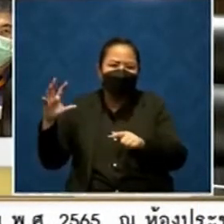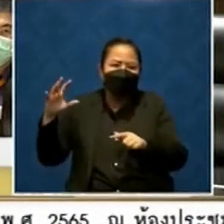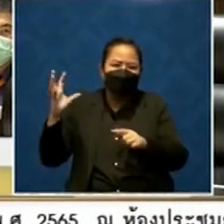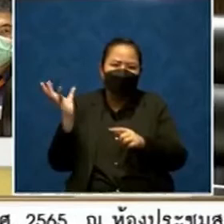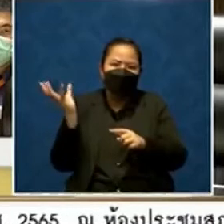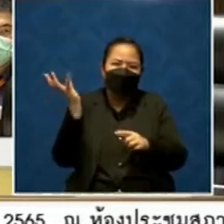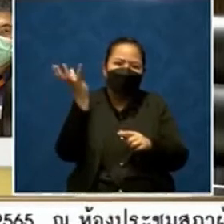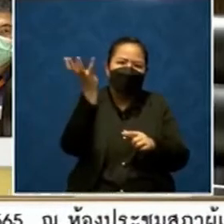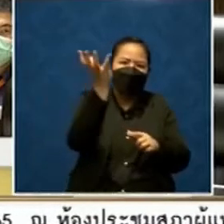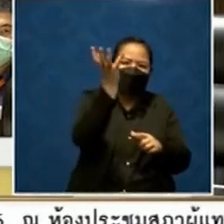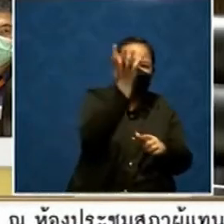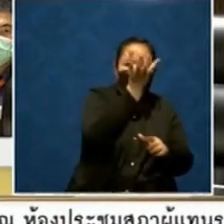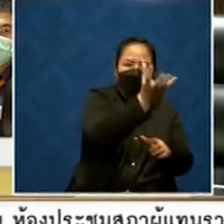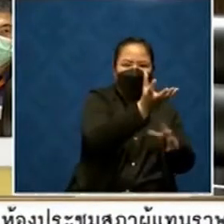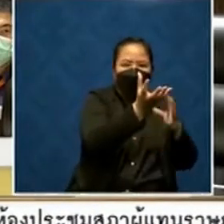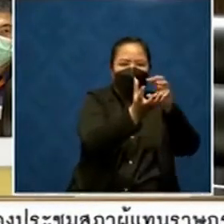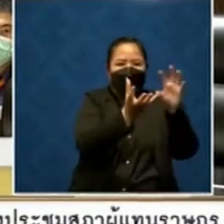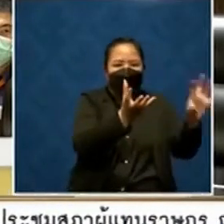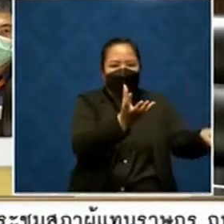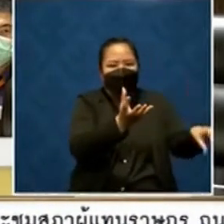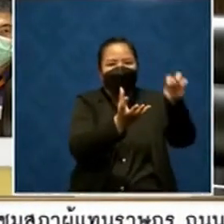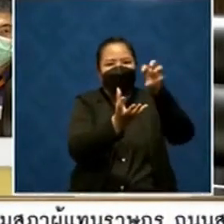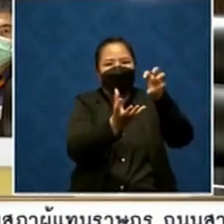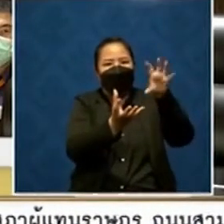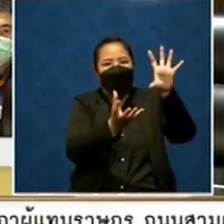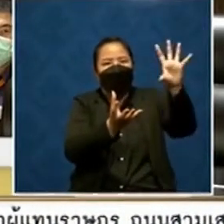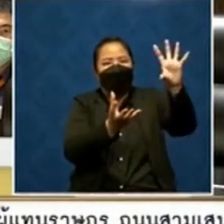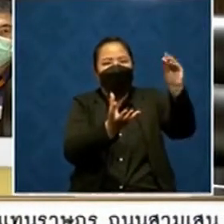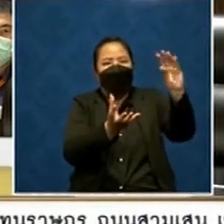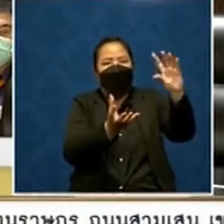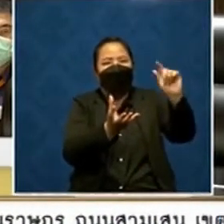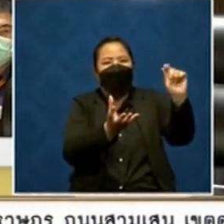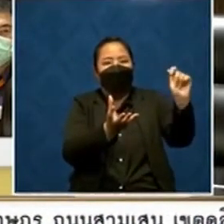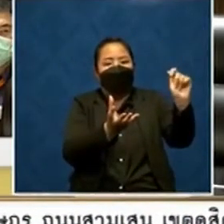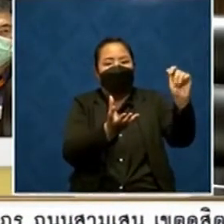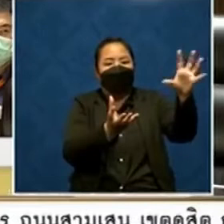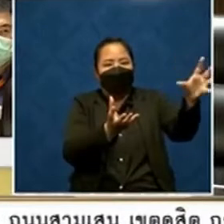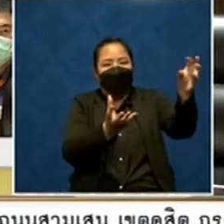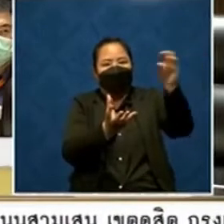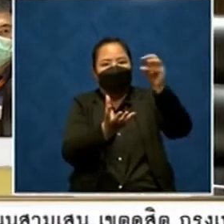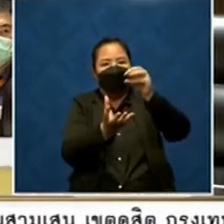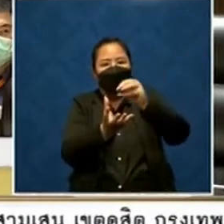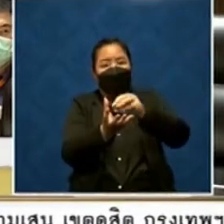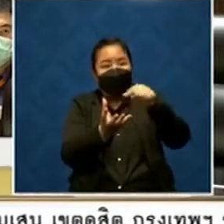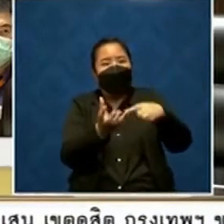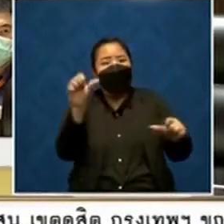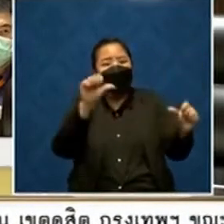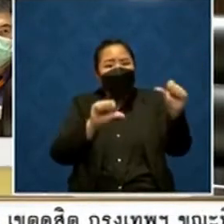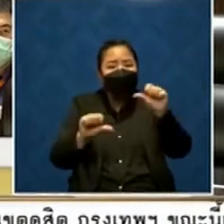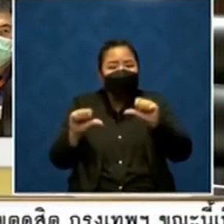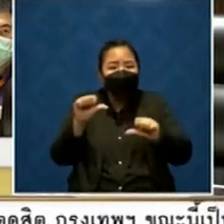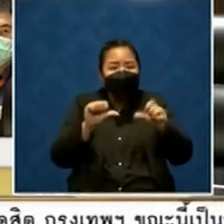แล้วเขาคือสมัครใจมาเอง คือนักการเมืองอะนะคะแน่นอนเราต้องพูดคุยกับทุกฝ่ายอยู่แล้วและในเชิ